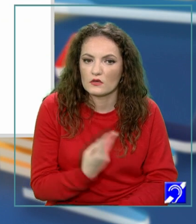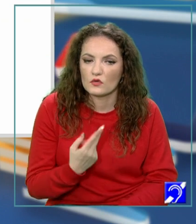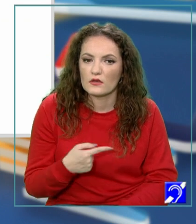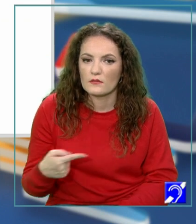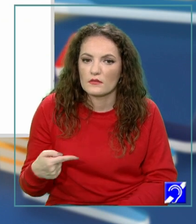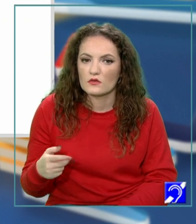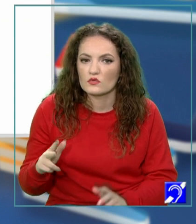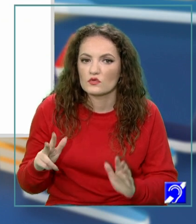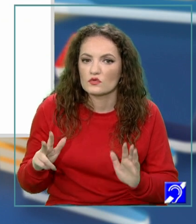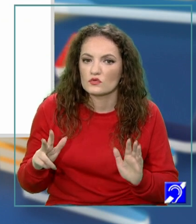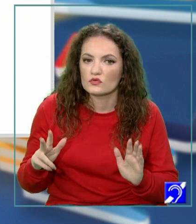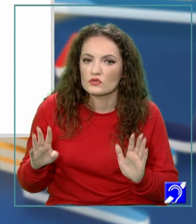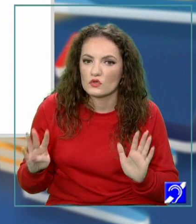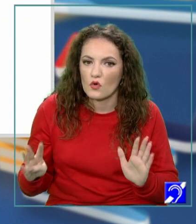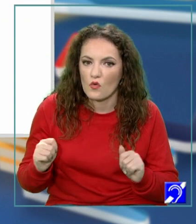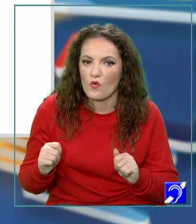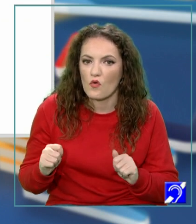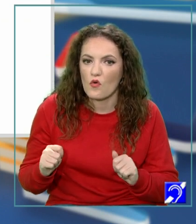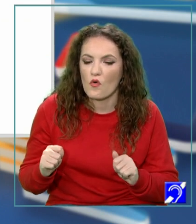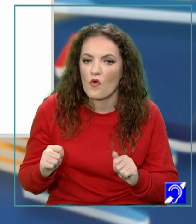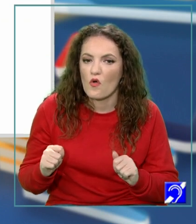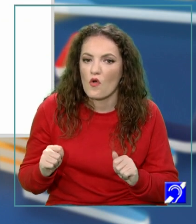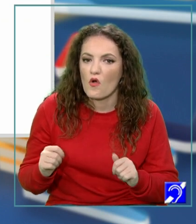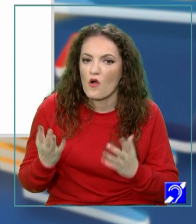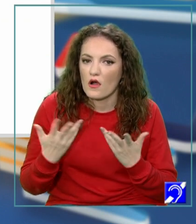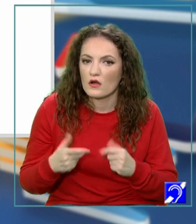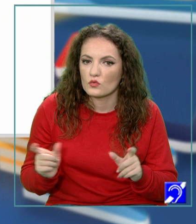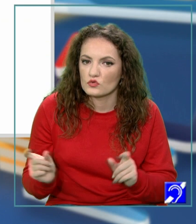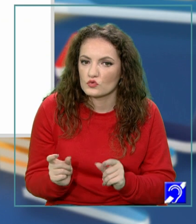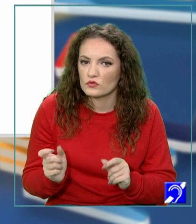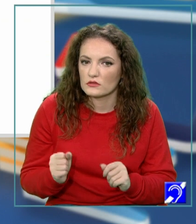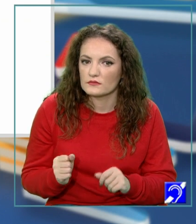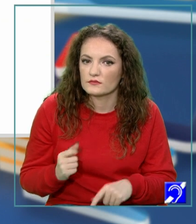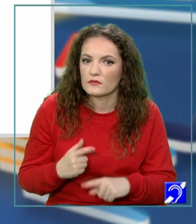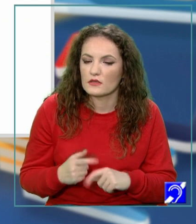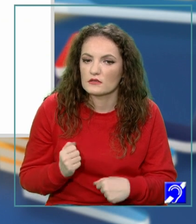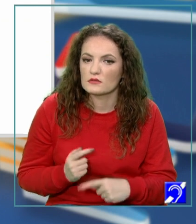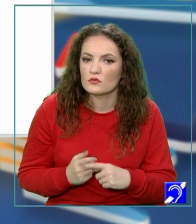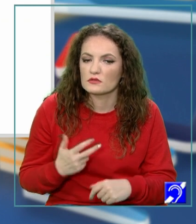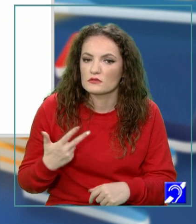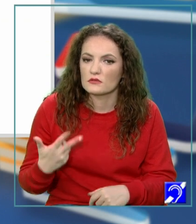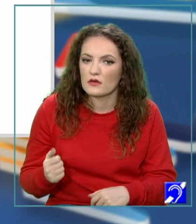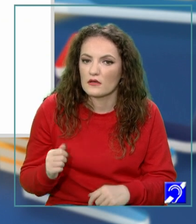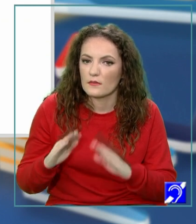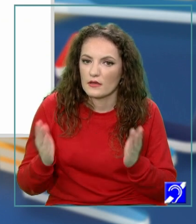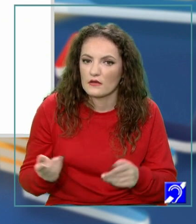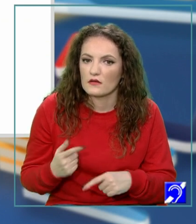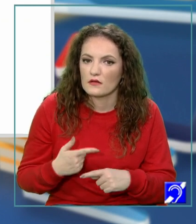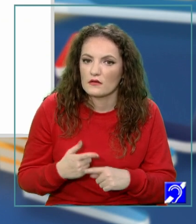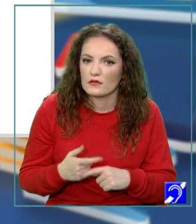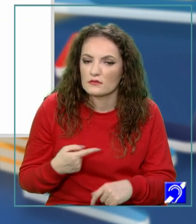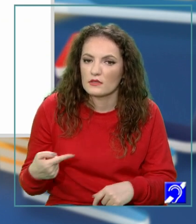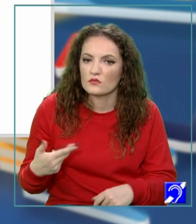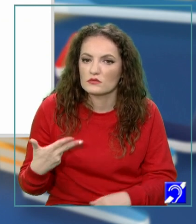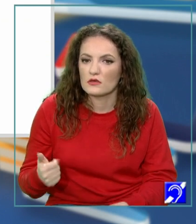formulă de calcul prescurtat care se scrie x plus 3 pe lângă x minus 3 diferit de 0. Asta înseamnă că primul termen diferit de